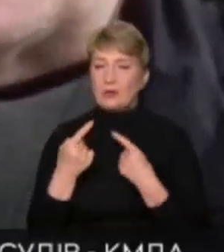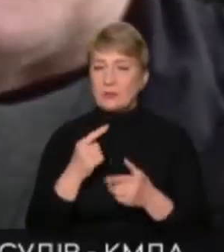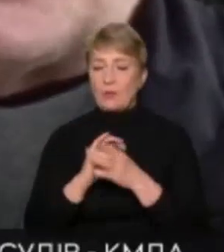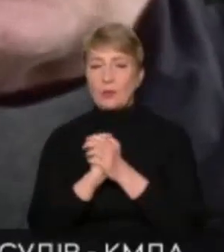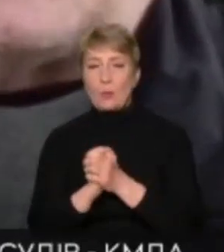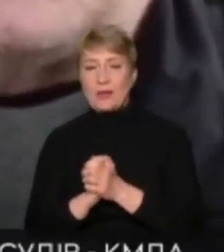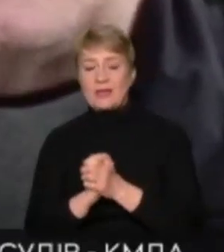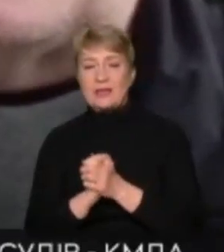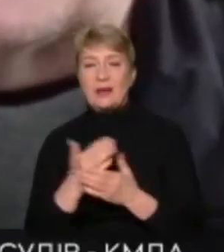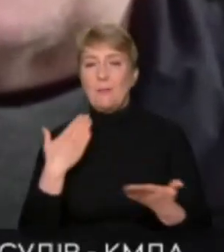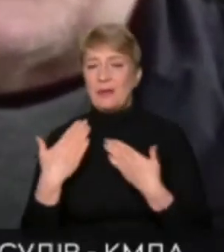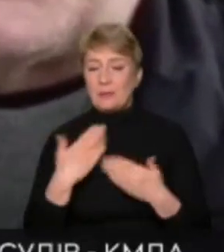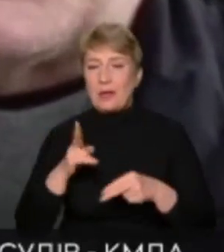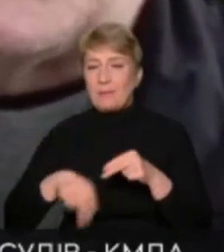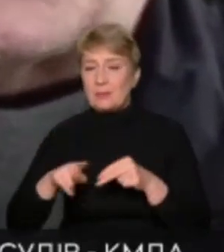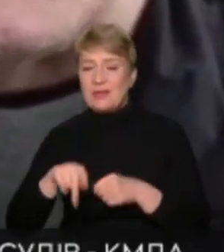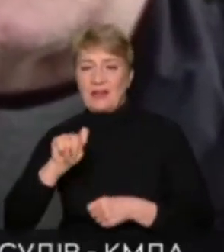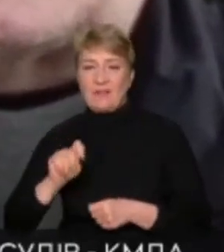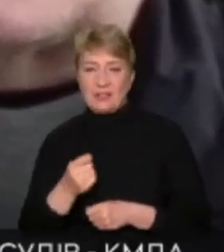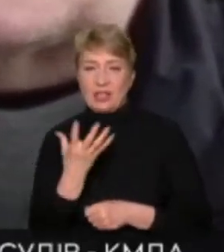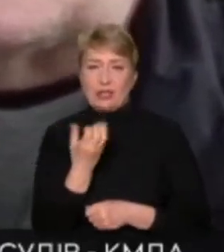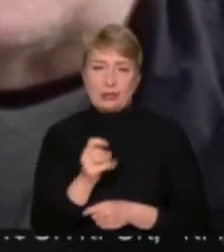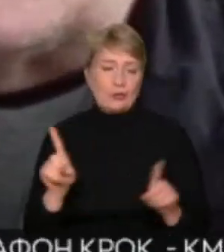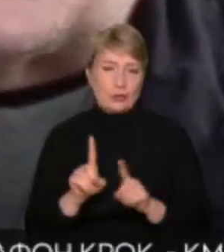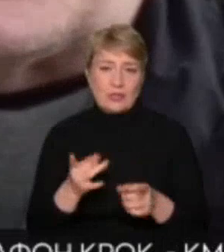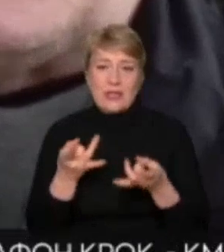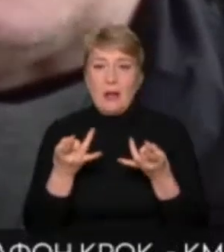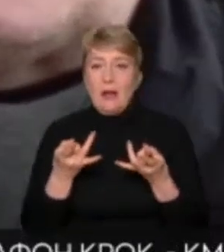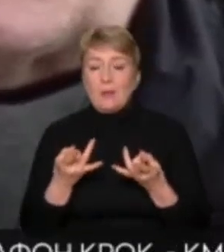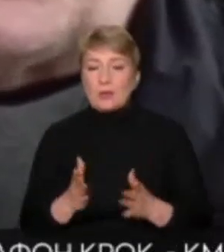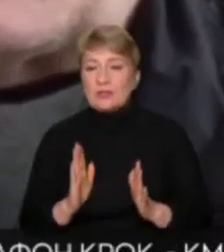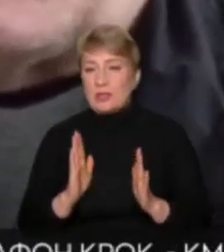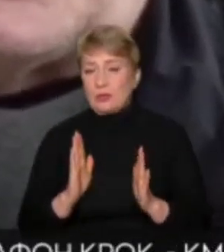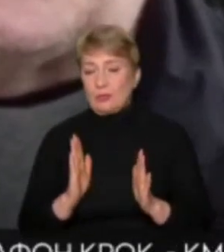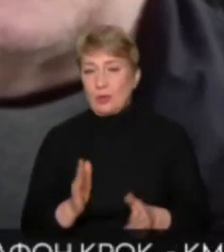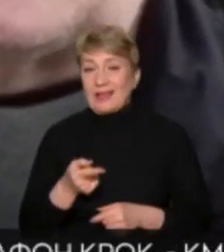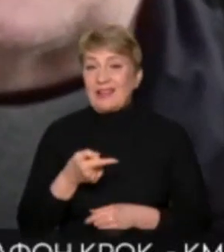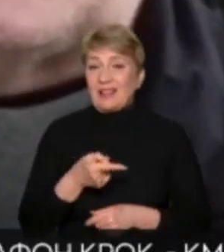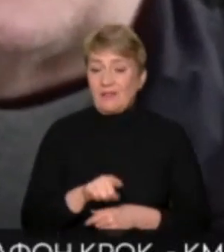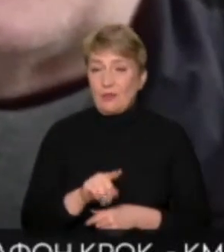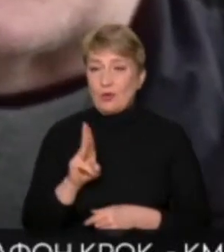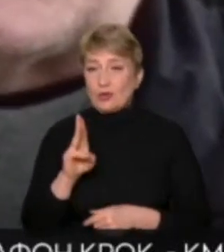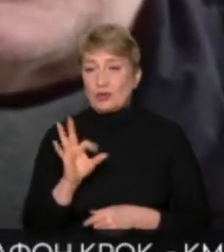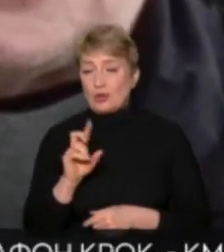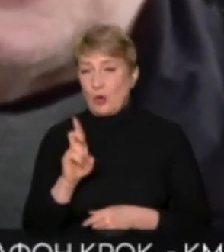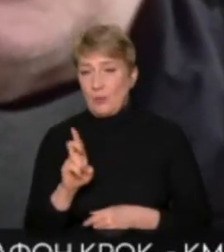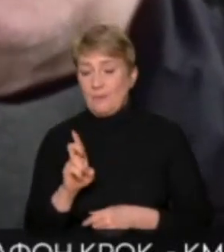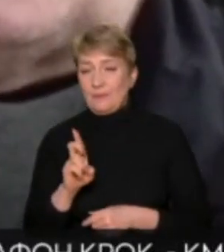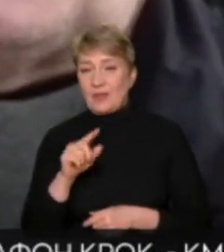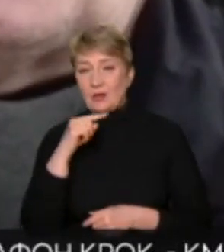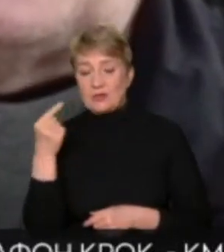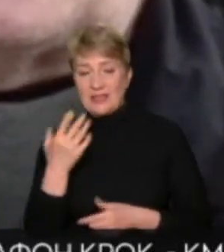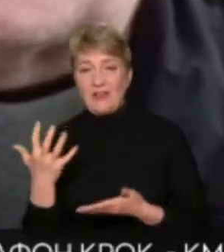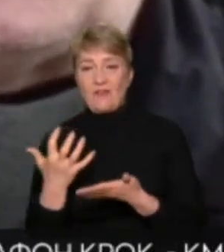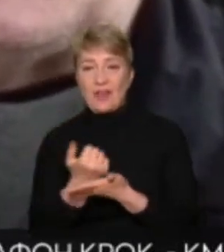якісь припинення війни, про ще щось, це просто, це лише для того, щоб Росії виграти час,